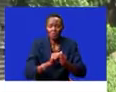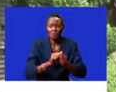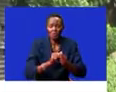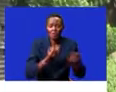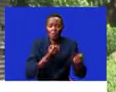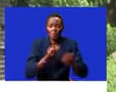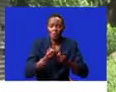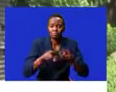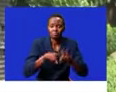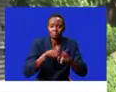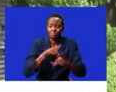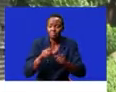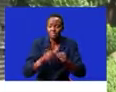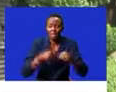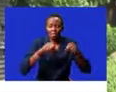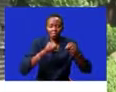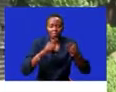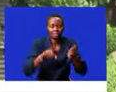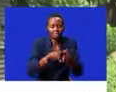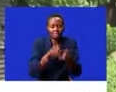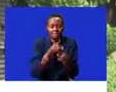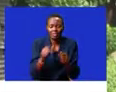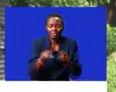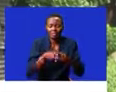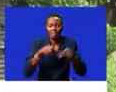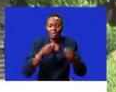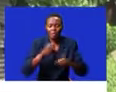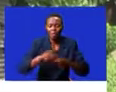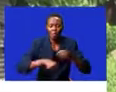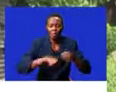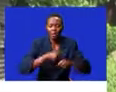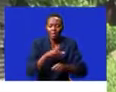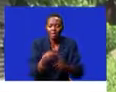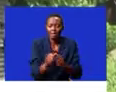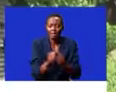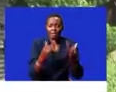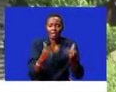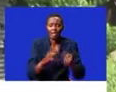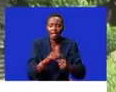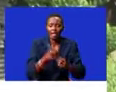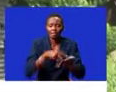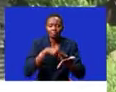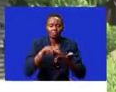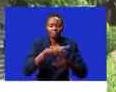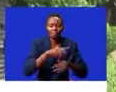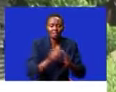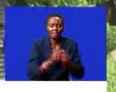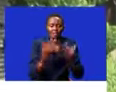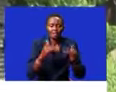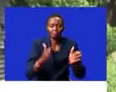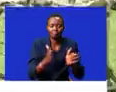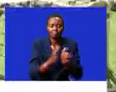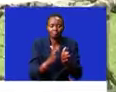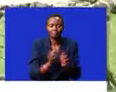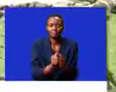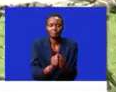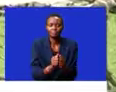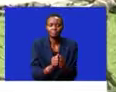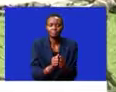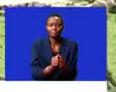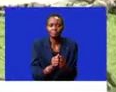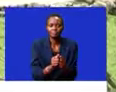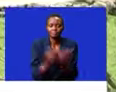kanyo, apiko nitie kanyo, jondigni nitie kanyo, kanyo ji wuothe, kanyo bedo squeezed. Kato